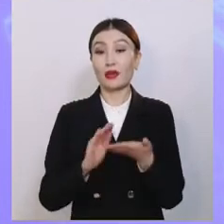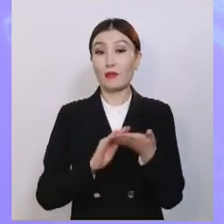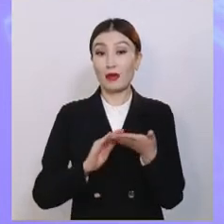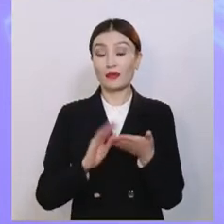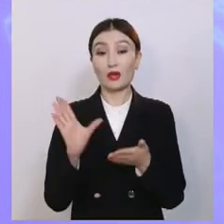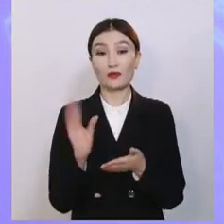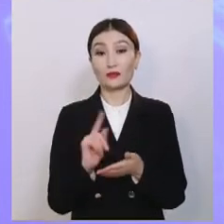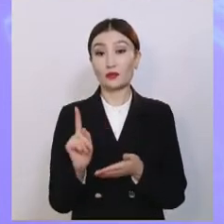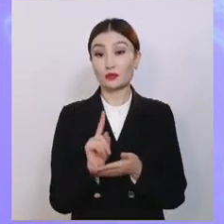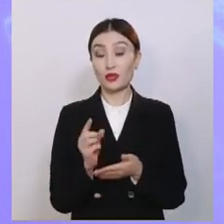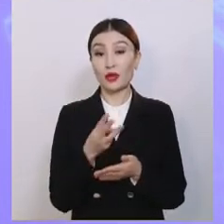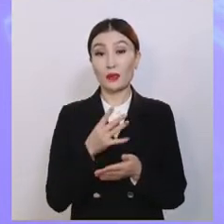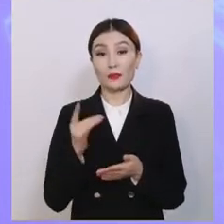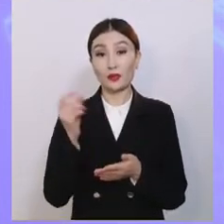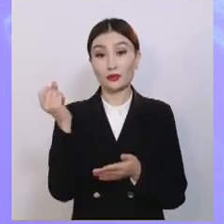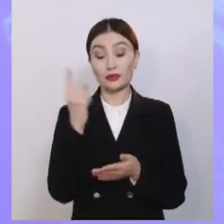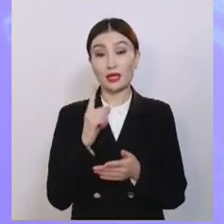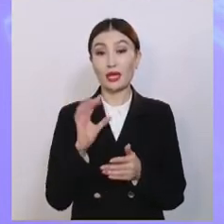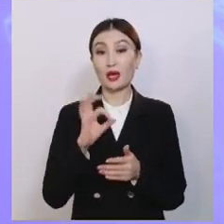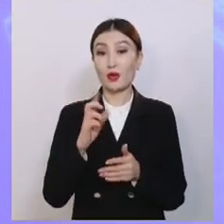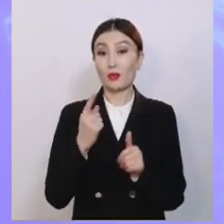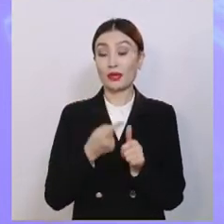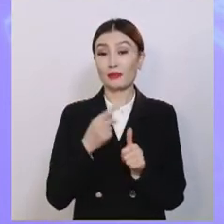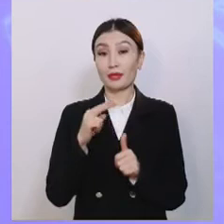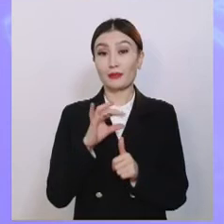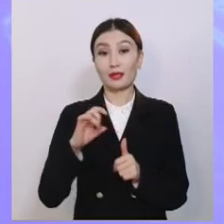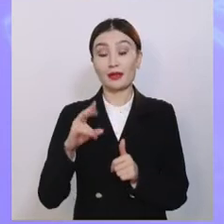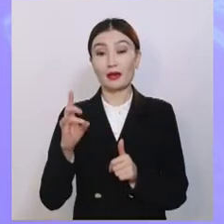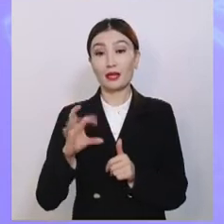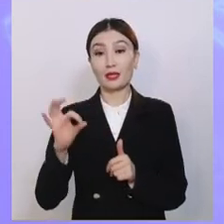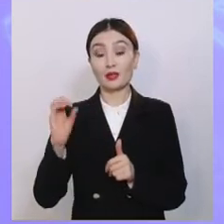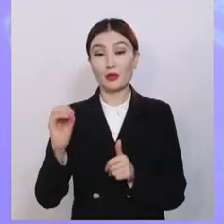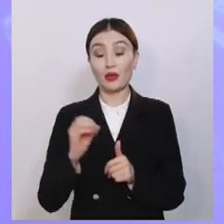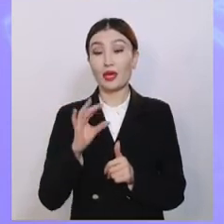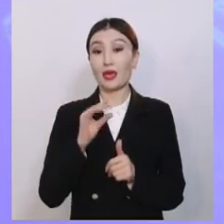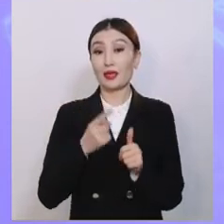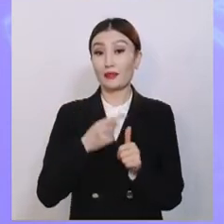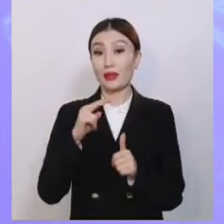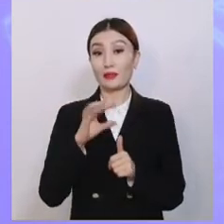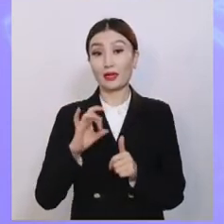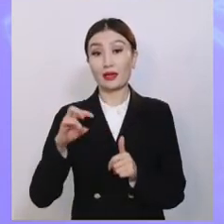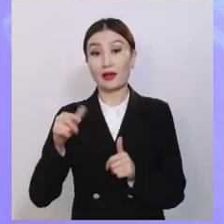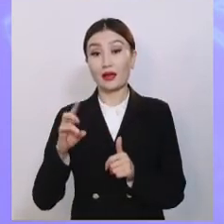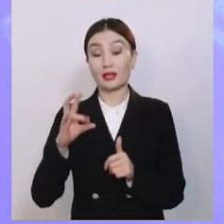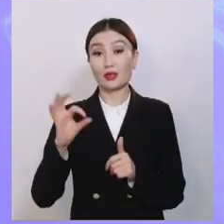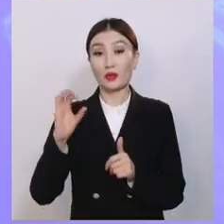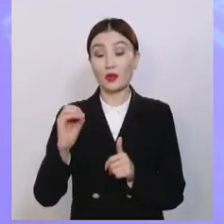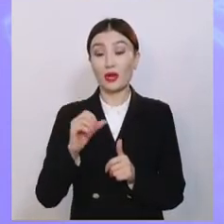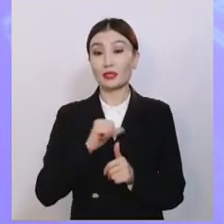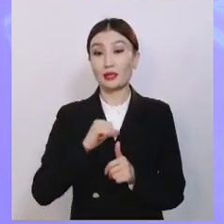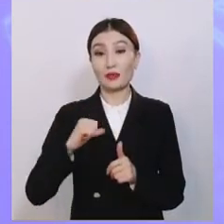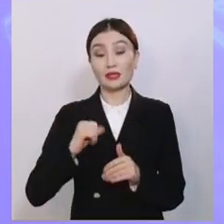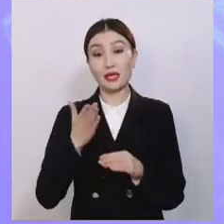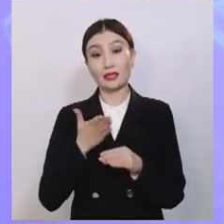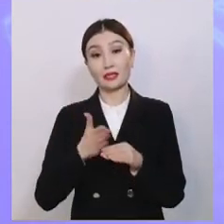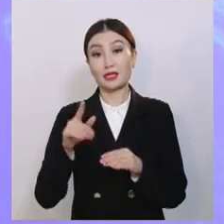Повторим все то, что мы узнали об имени прилагательном. Имя прилагательное – это